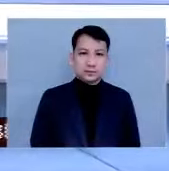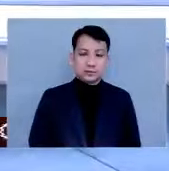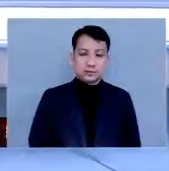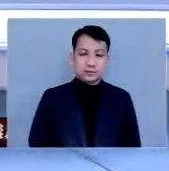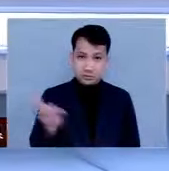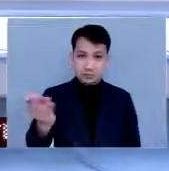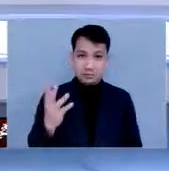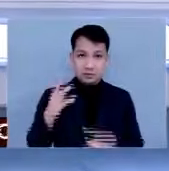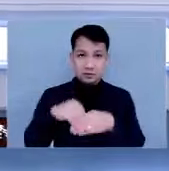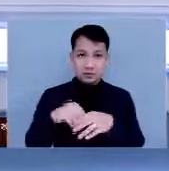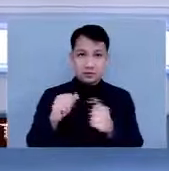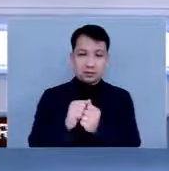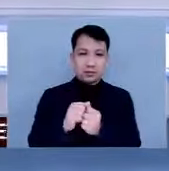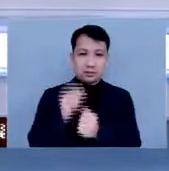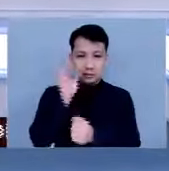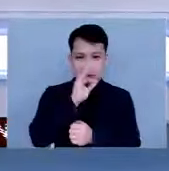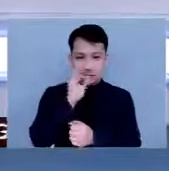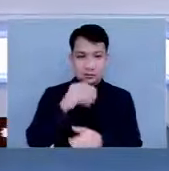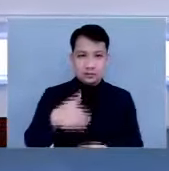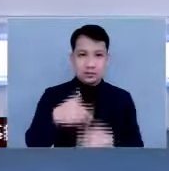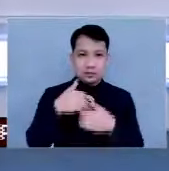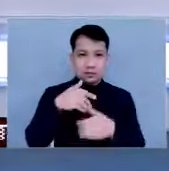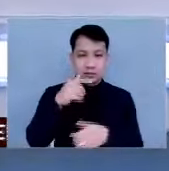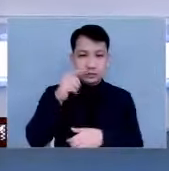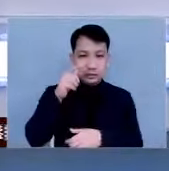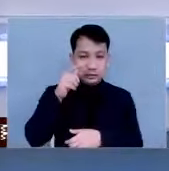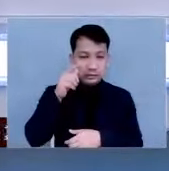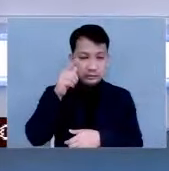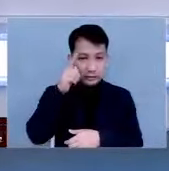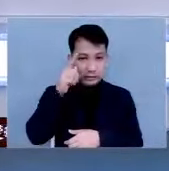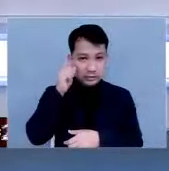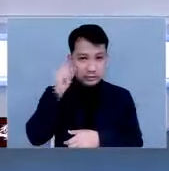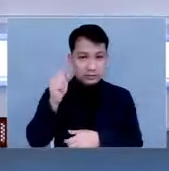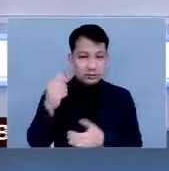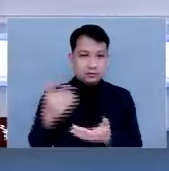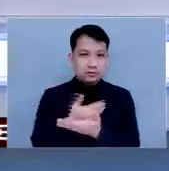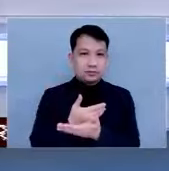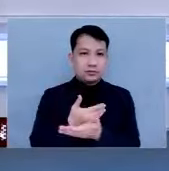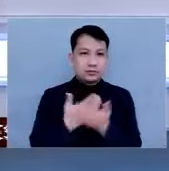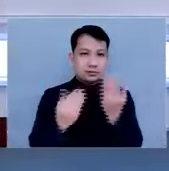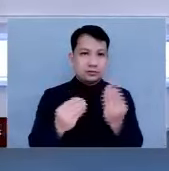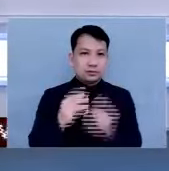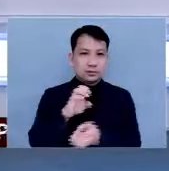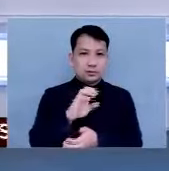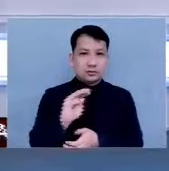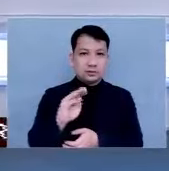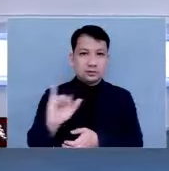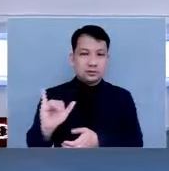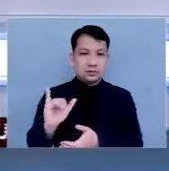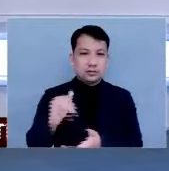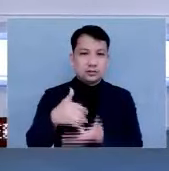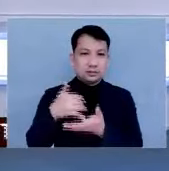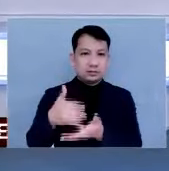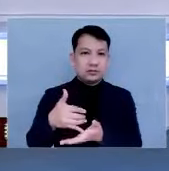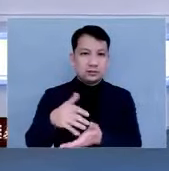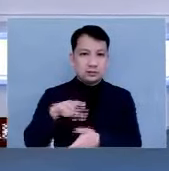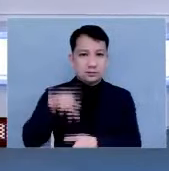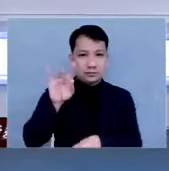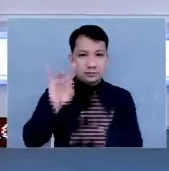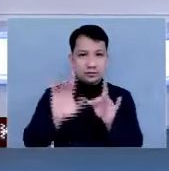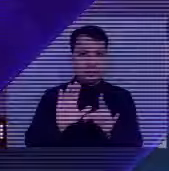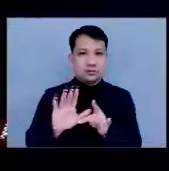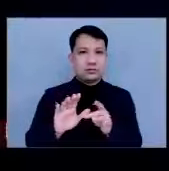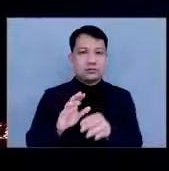makakasama naman ang Pinoy Pride na si Lea Salonga sa new season ng Emmy-nominated series na Finding Your